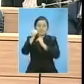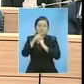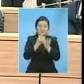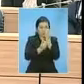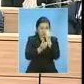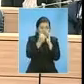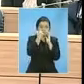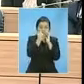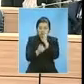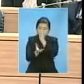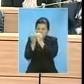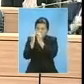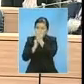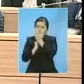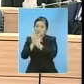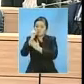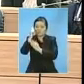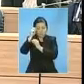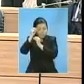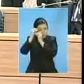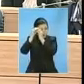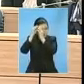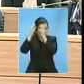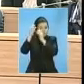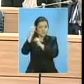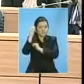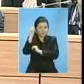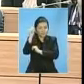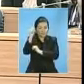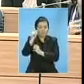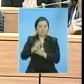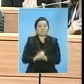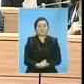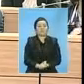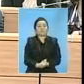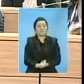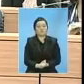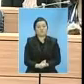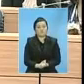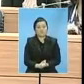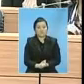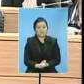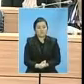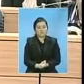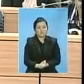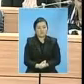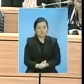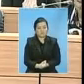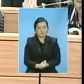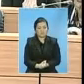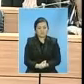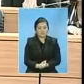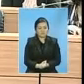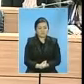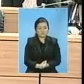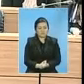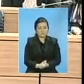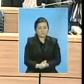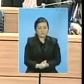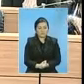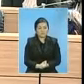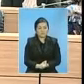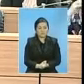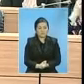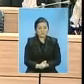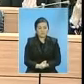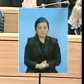เรียนรู้ได้ทั้งถูกและเกิดสติปัญญาเพราะฉะนั้นขอให้ท่านประธ